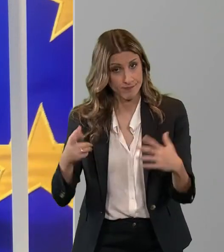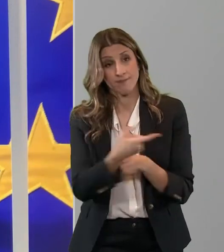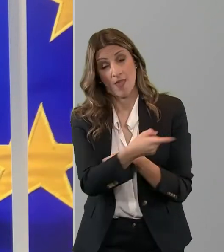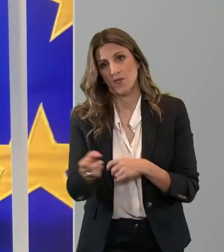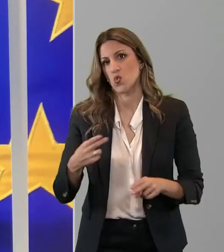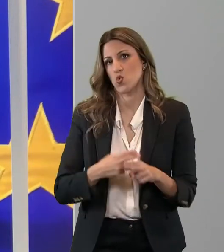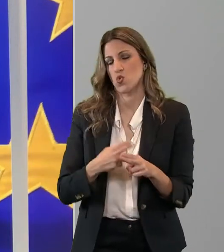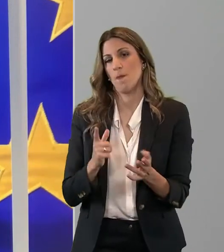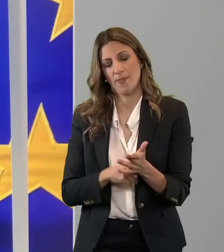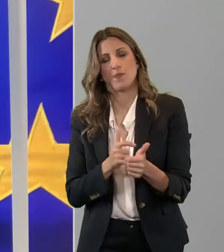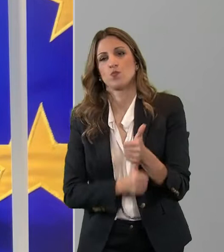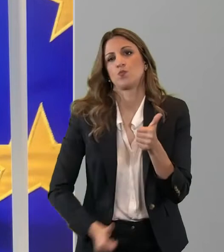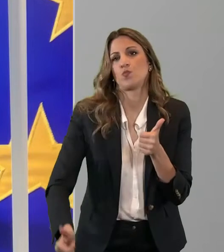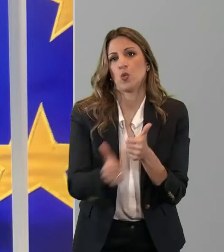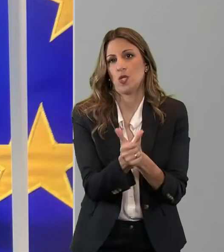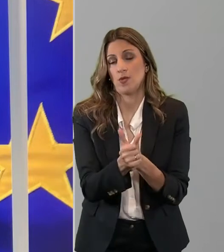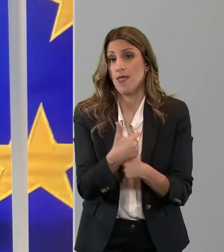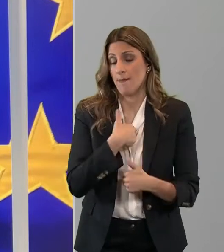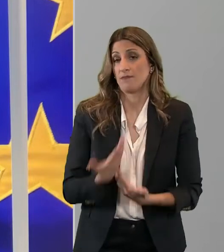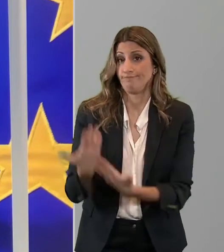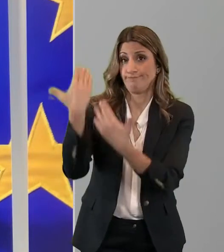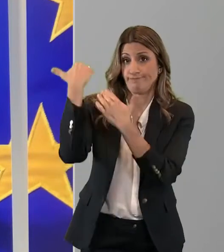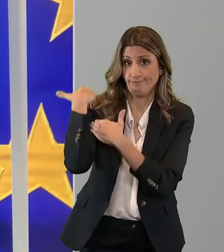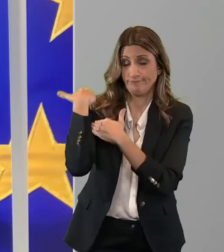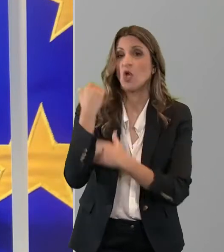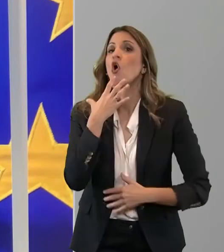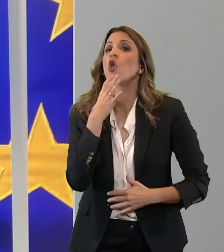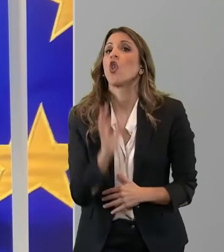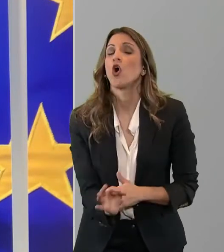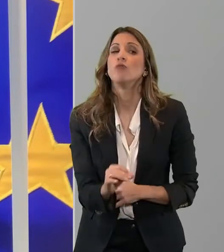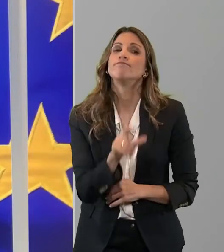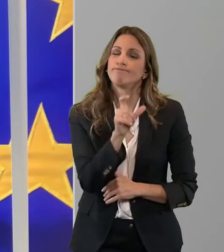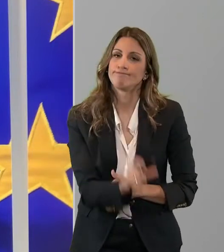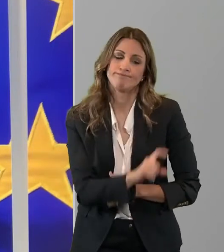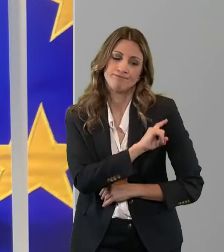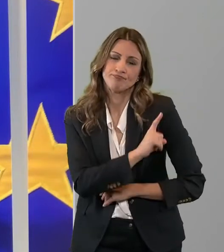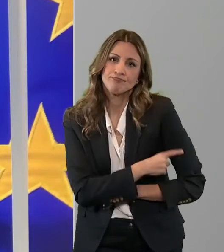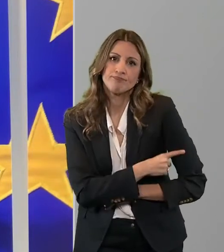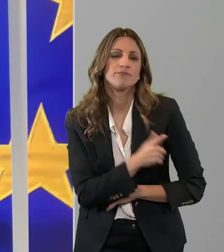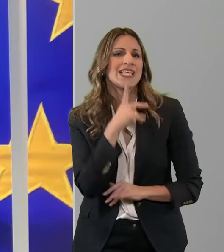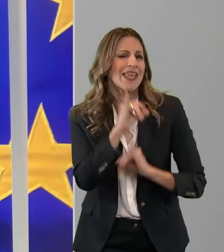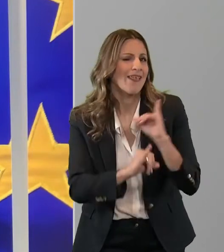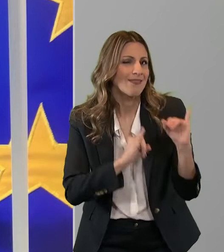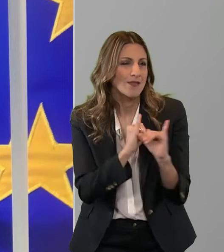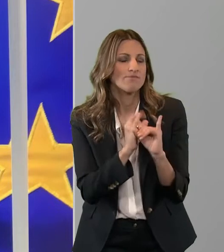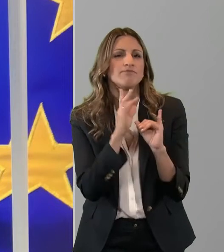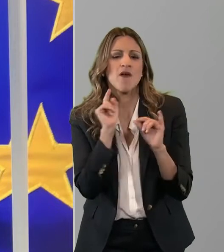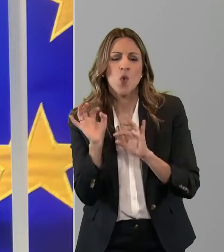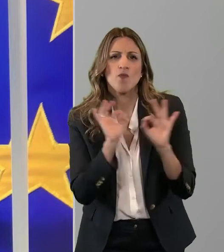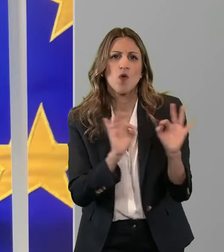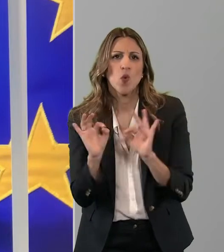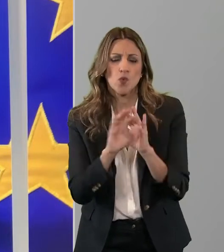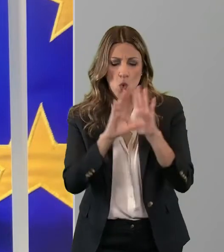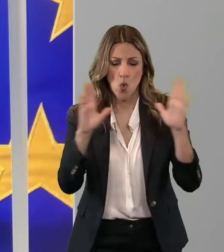έχει ιδιαίτερη σημασία για το δικό μου το χαρτοφυλάκιο, μιας και οι δεξιότητες και η ατζέντα για τις δεξιότητες